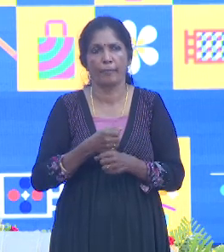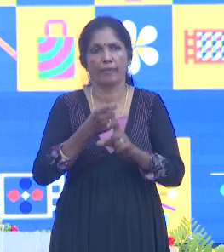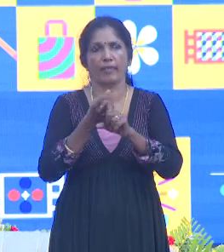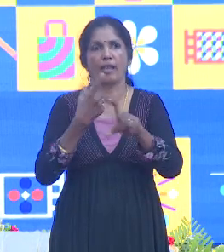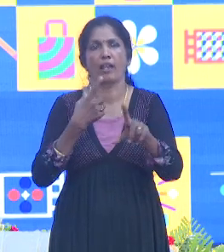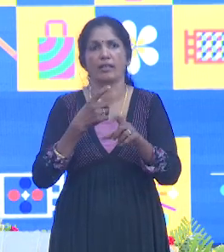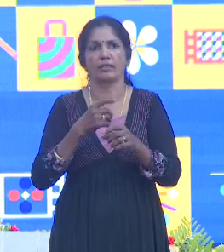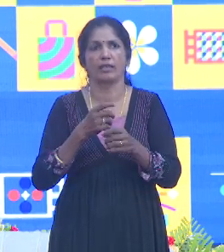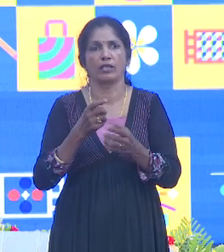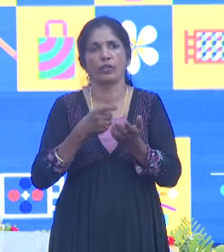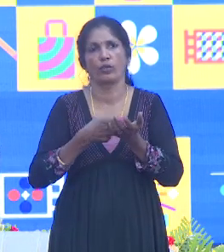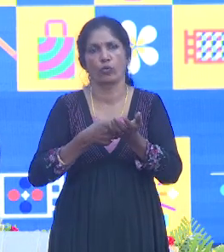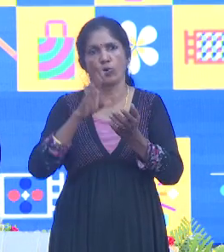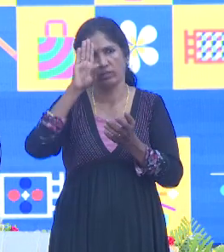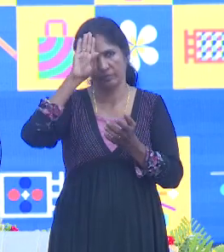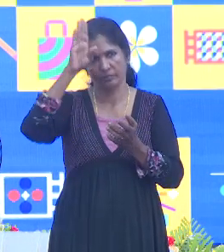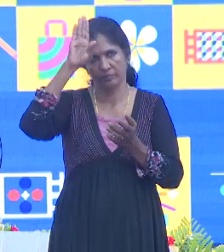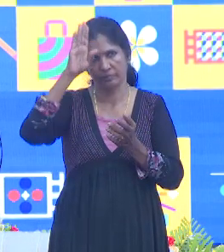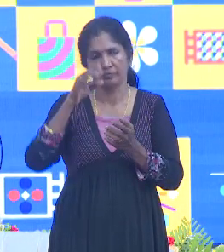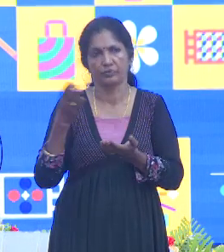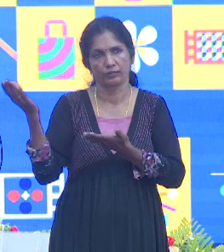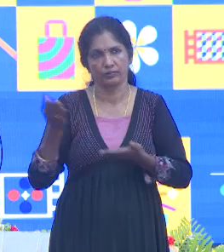കേരളത്തിൽ അധികാരത്തിൽ വരുന്നത്.